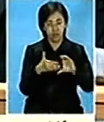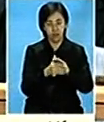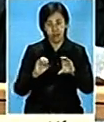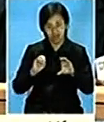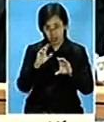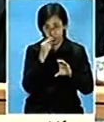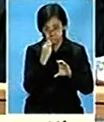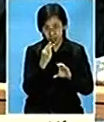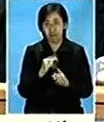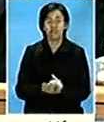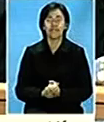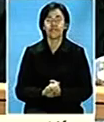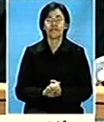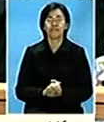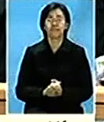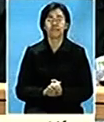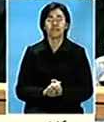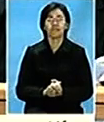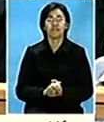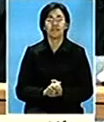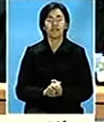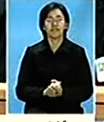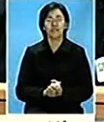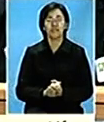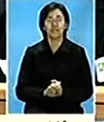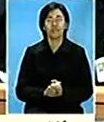นึง เจ้าหน้าที่อยู่นะ